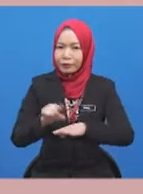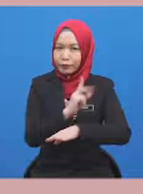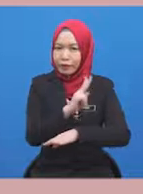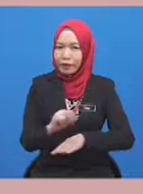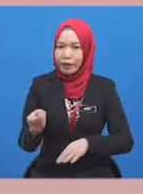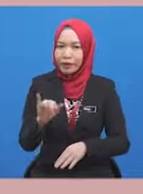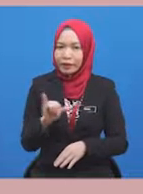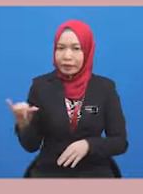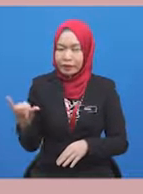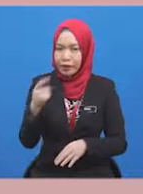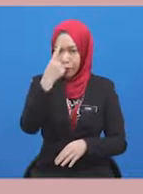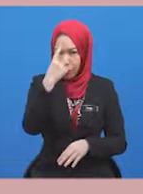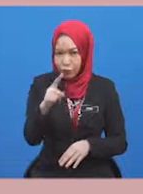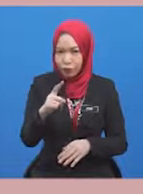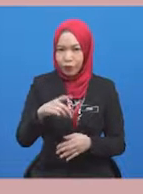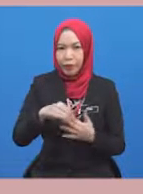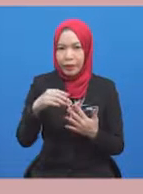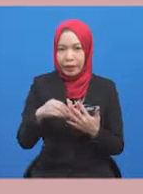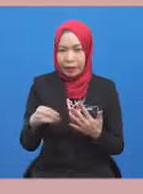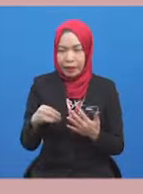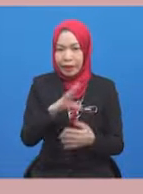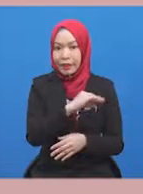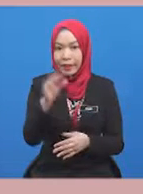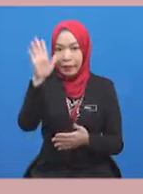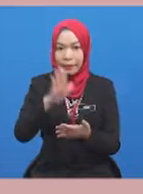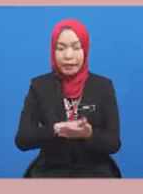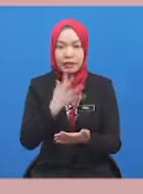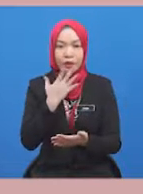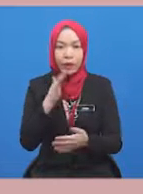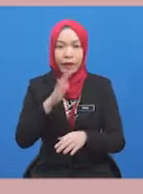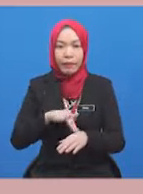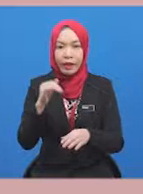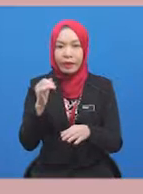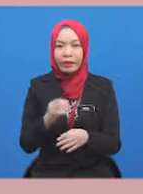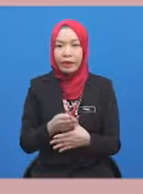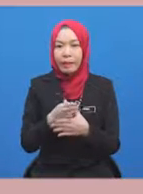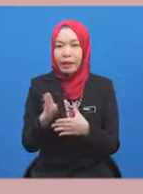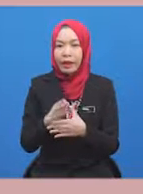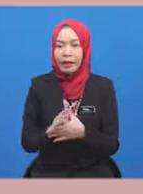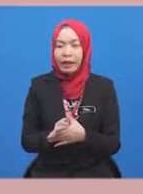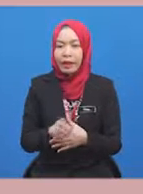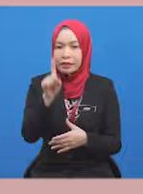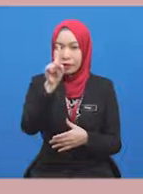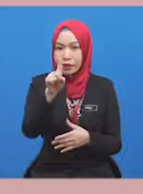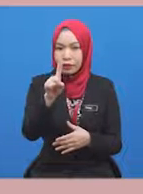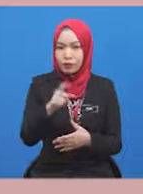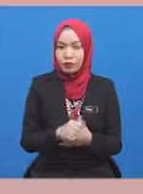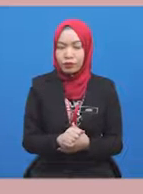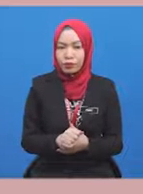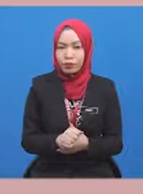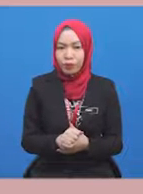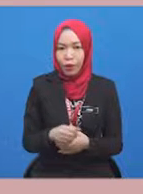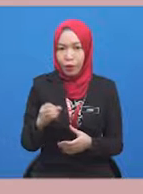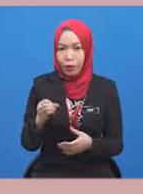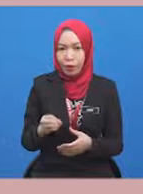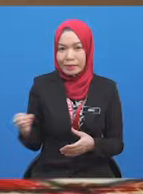digunakan untuk memilih dan mengaplikasikan warna pada bahagian dalam sesuatu objek yang dilukis.